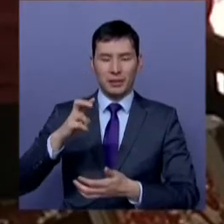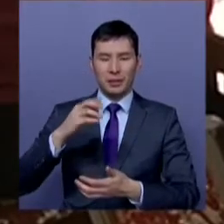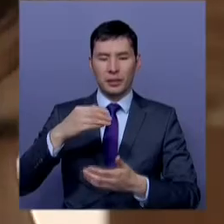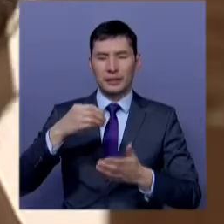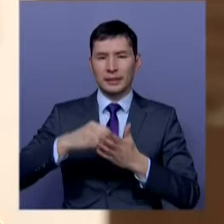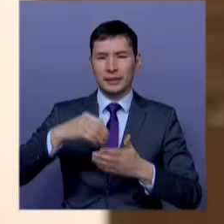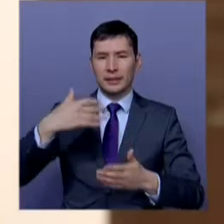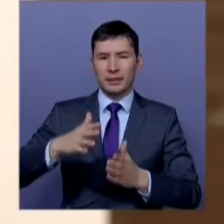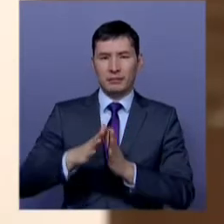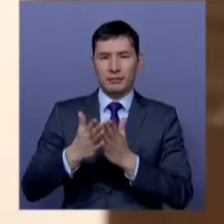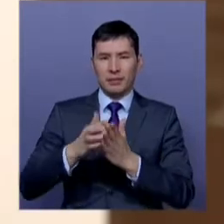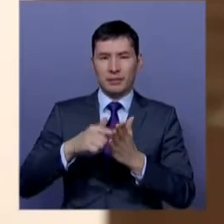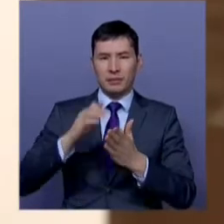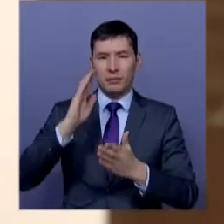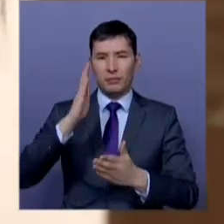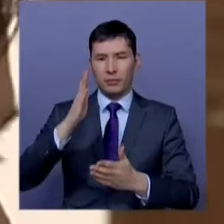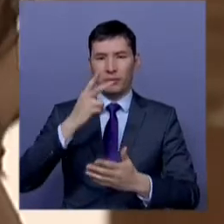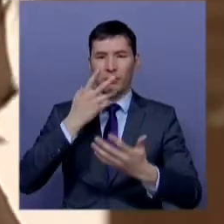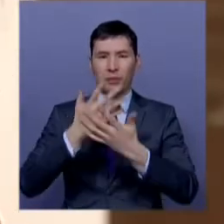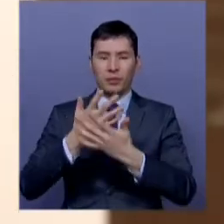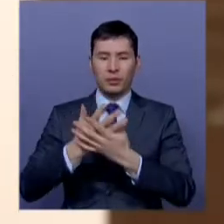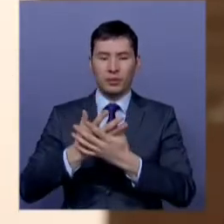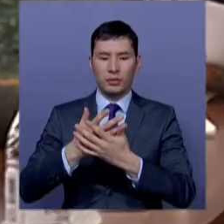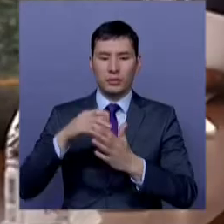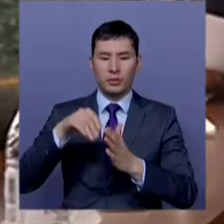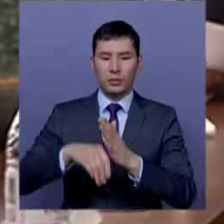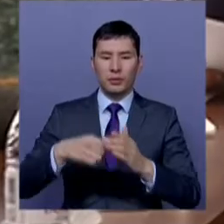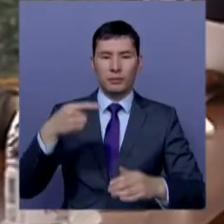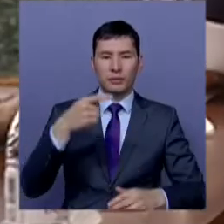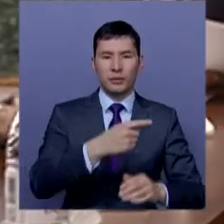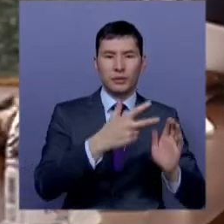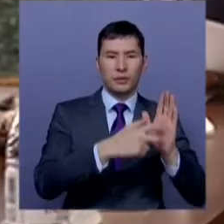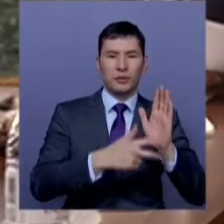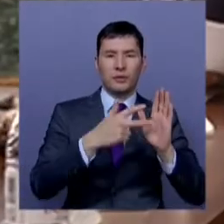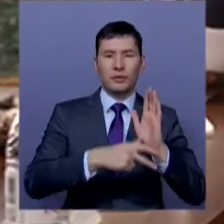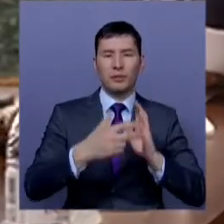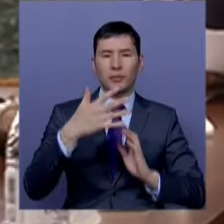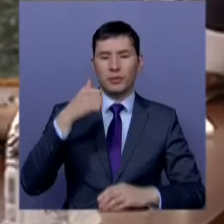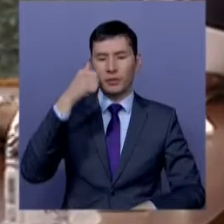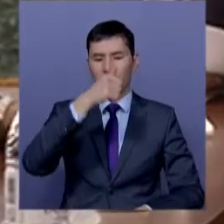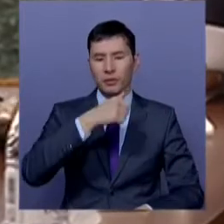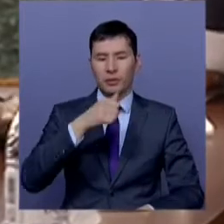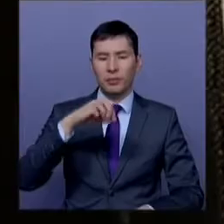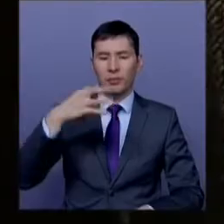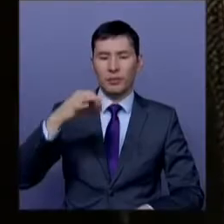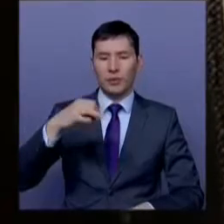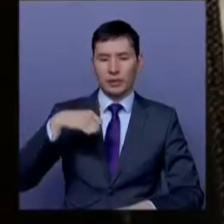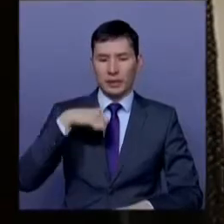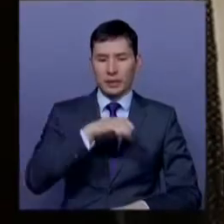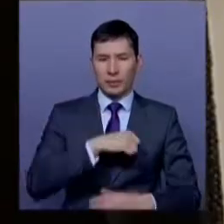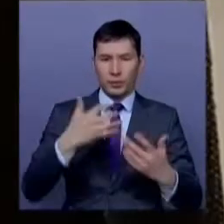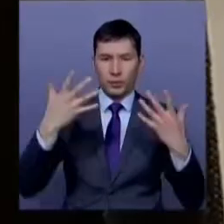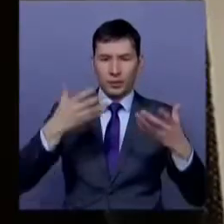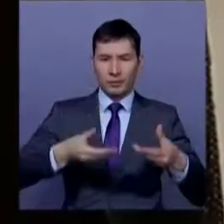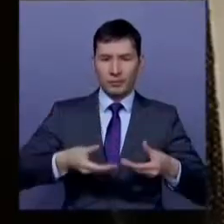сөз талаптыға болсын кез атты көрмесі өтеді. Онда ақынның 1885 жылы өлкетану музейіне өз қолымен тапсырған